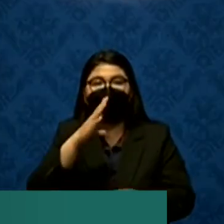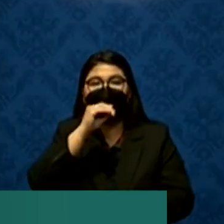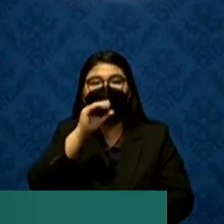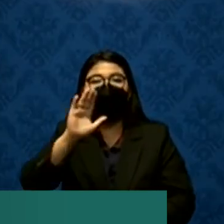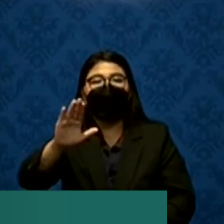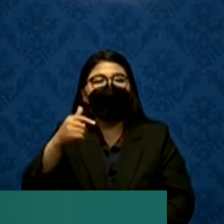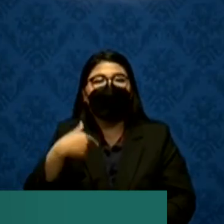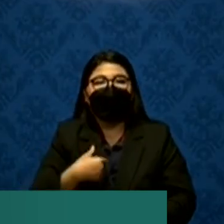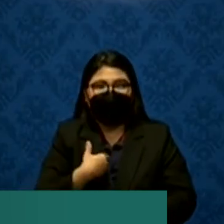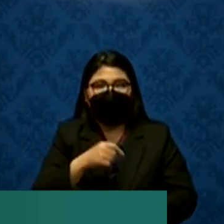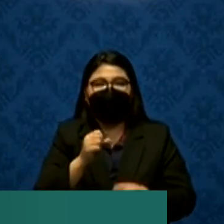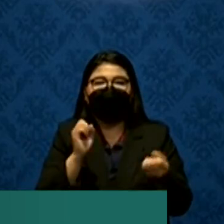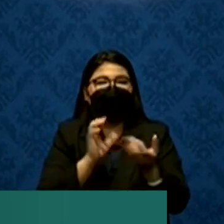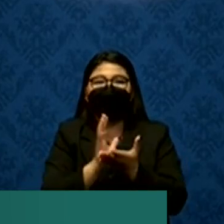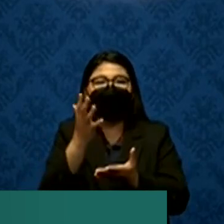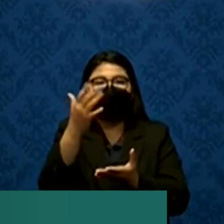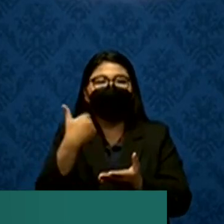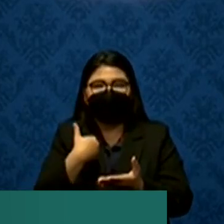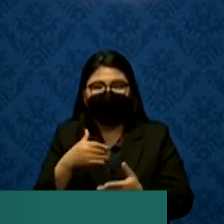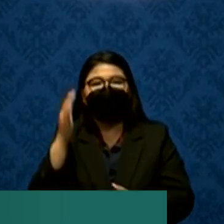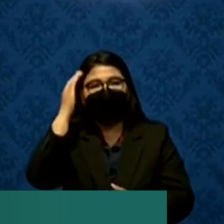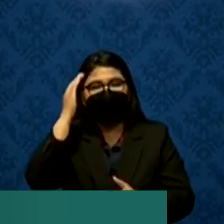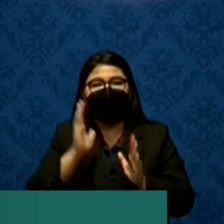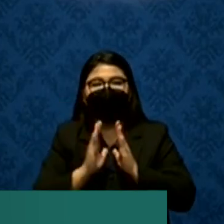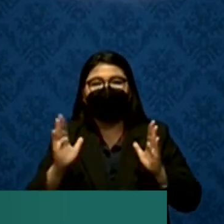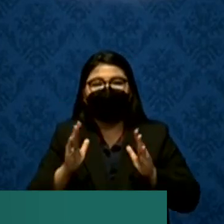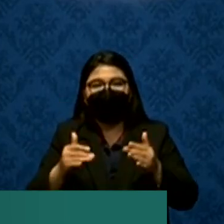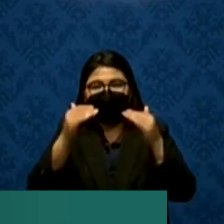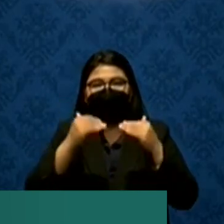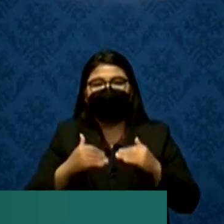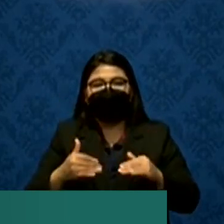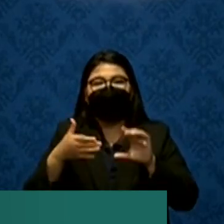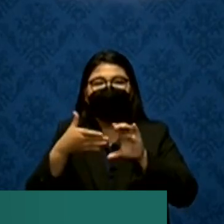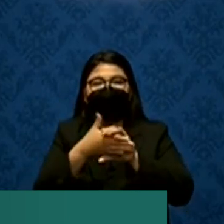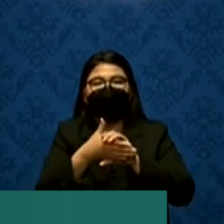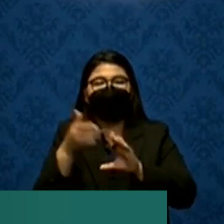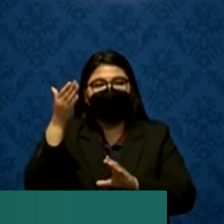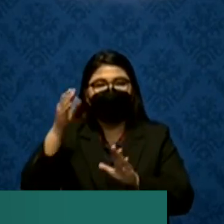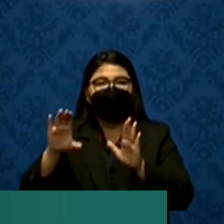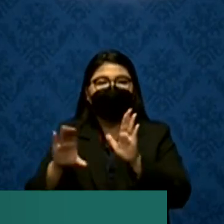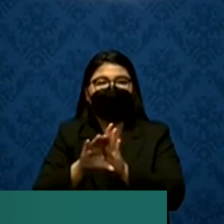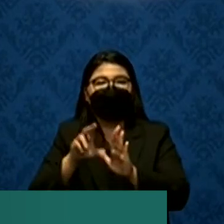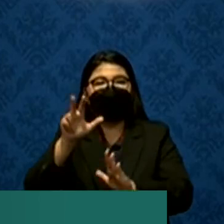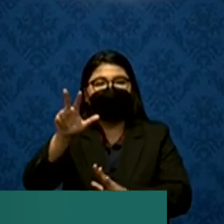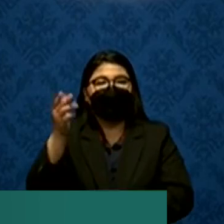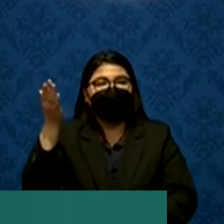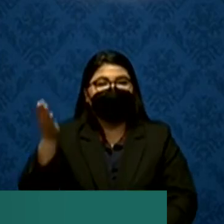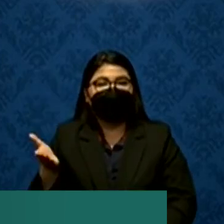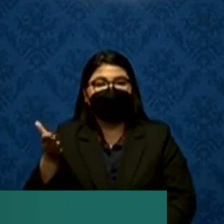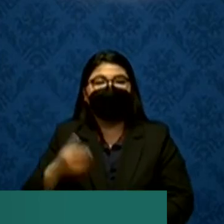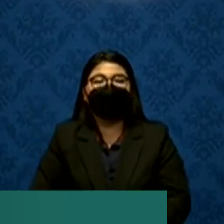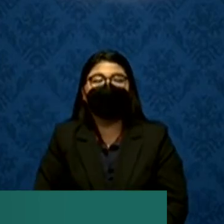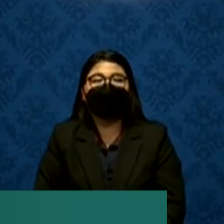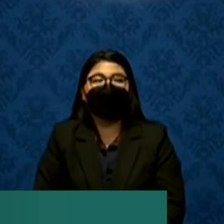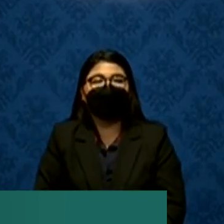ซึ่งเรื่องนี้เนี่ยจะต้องเป็นประเด็นใหญ่นะครับเพราะว่าเรียนคุณดาวีงี้ครับว่าเรื่องน้ำนะ